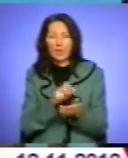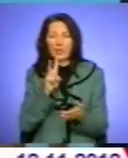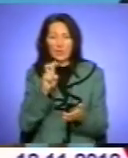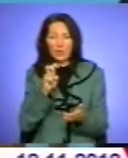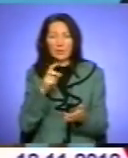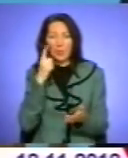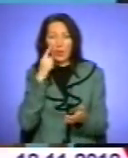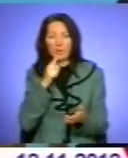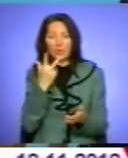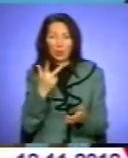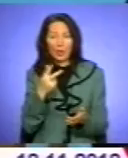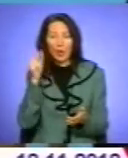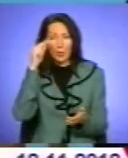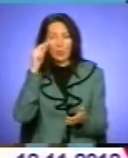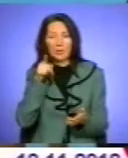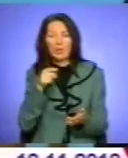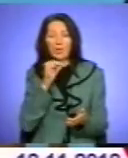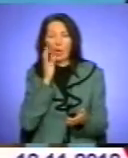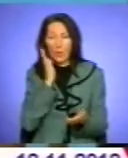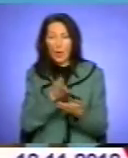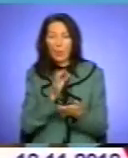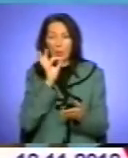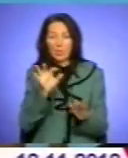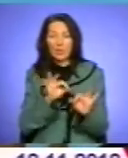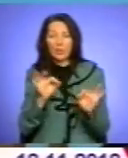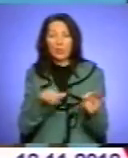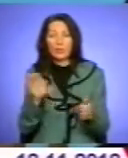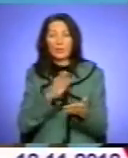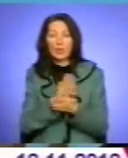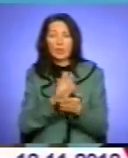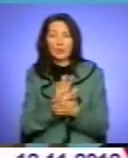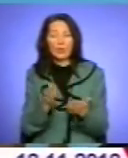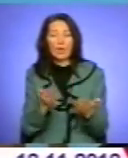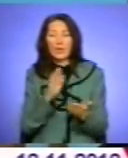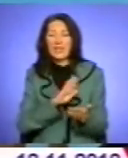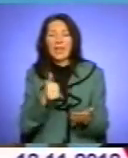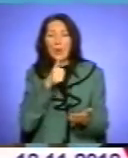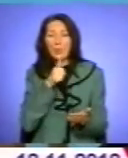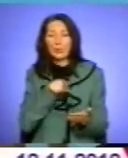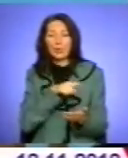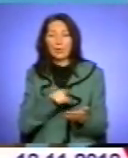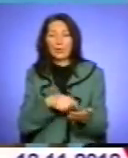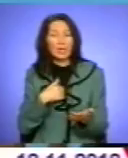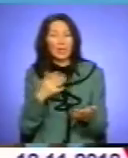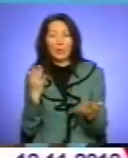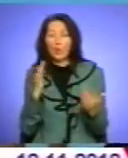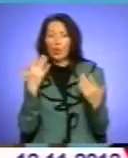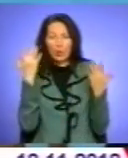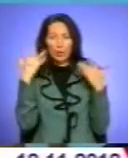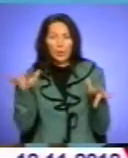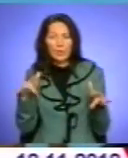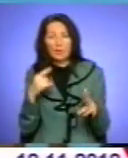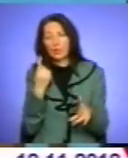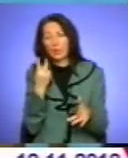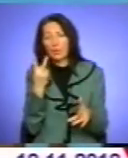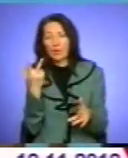трьох предметів. Так він прямо сказав в інтерв'ю всім газетам, що якби не пробне тестування, я би розгубився і десь один, два, три,